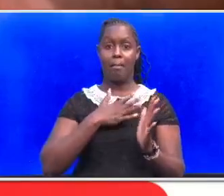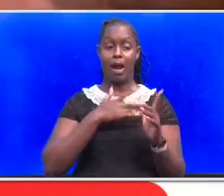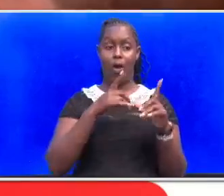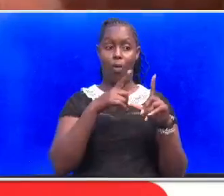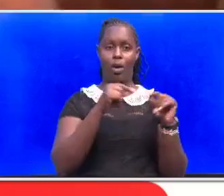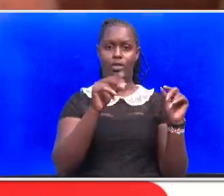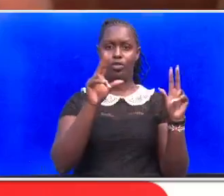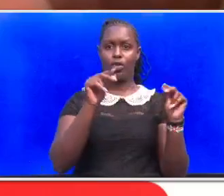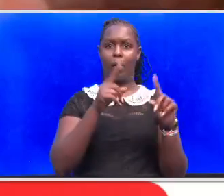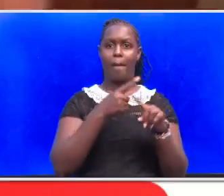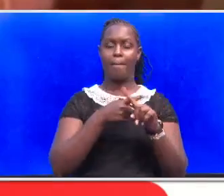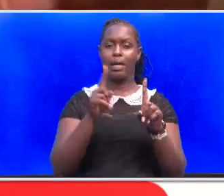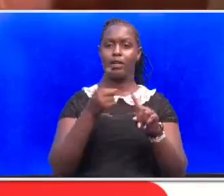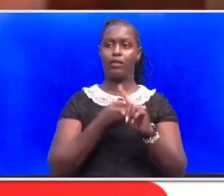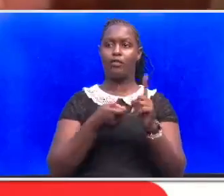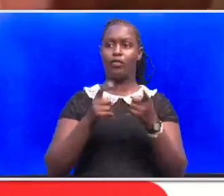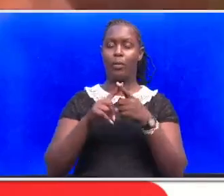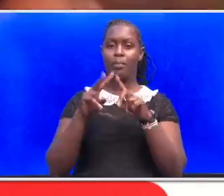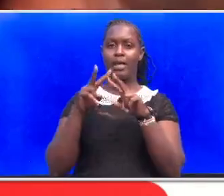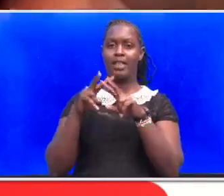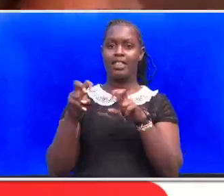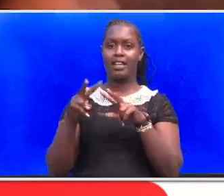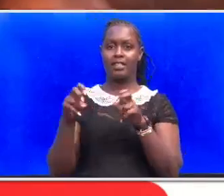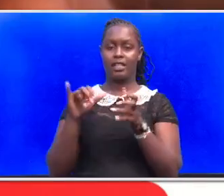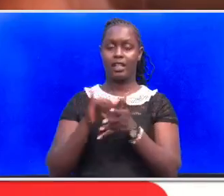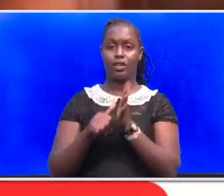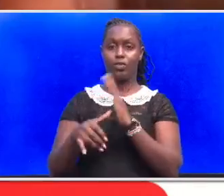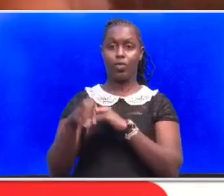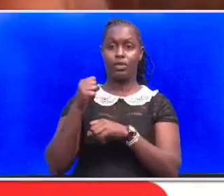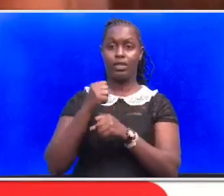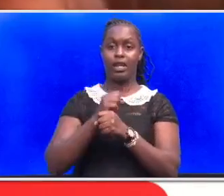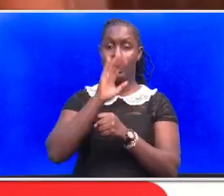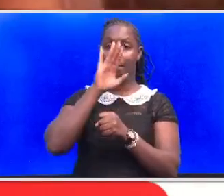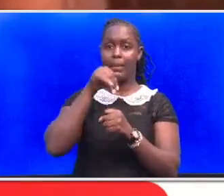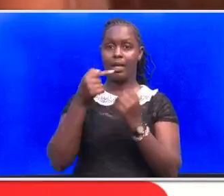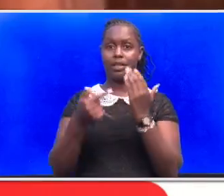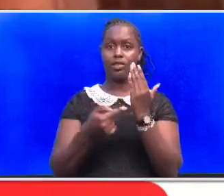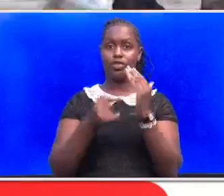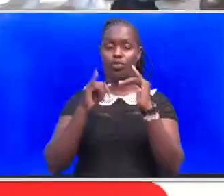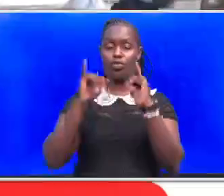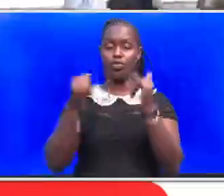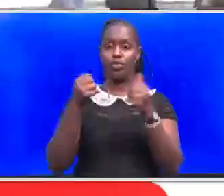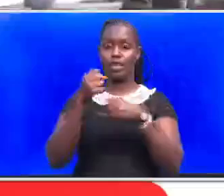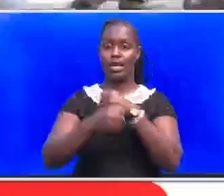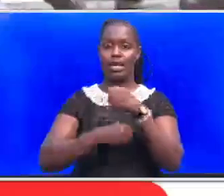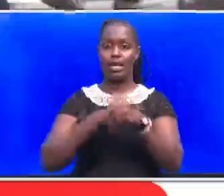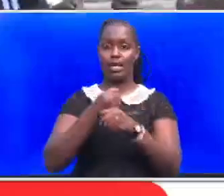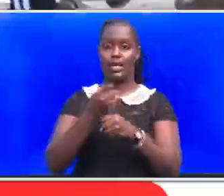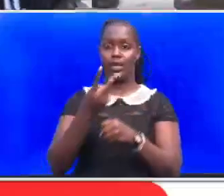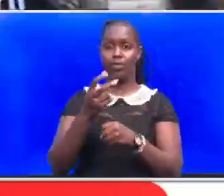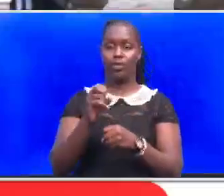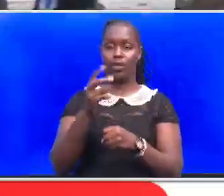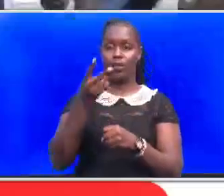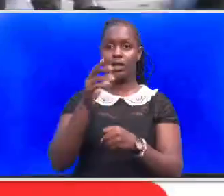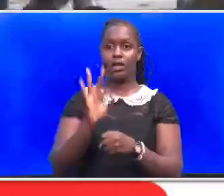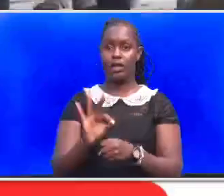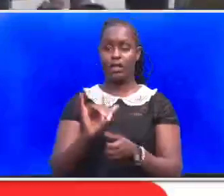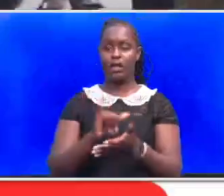wa taasisi ya Reuters Digital News ya mwaka 2023 iliyotolewa hivi